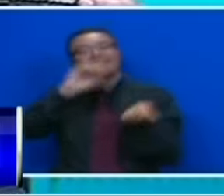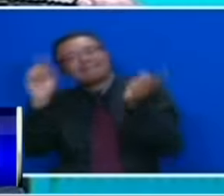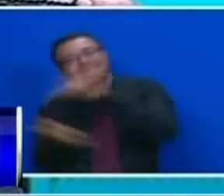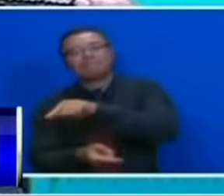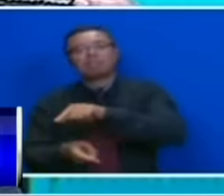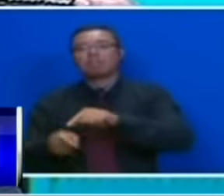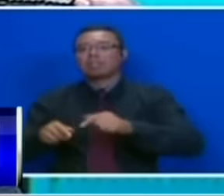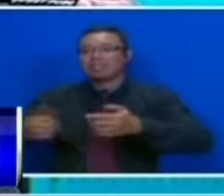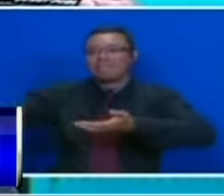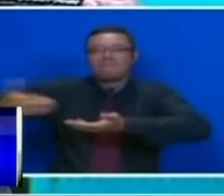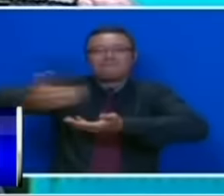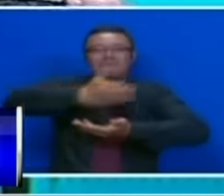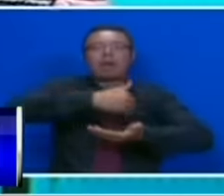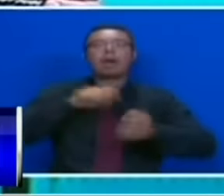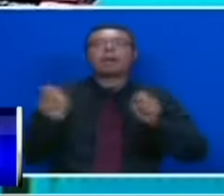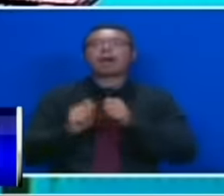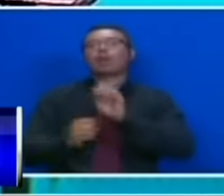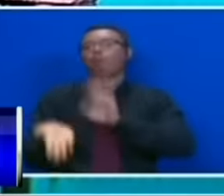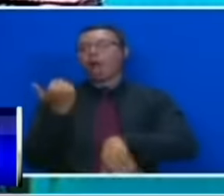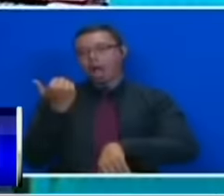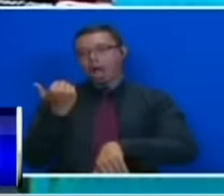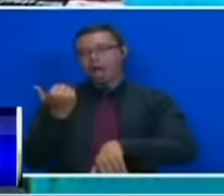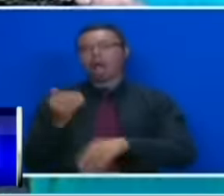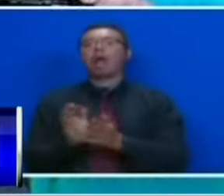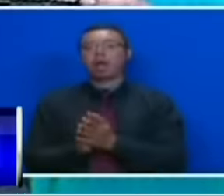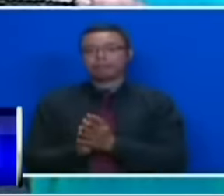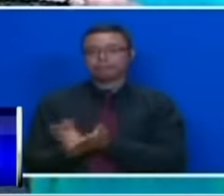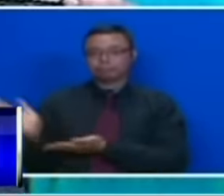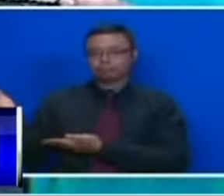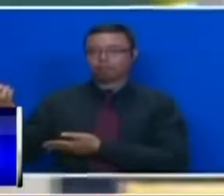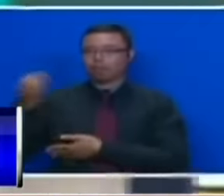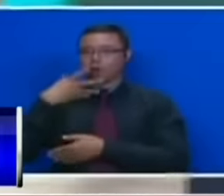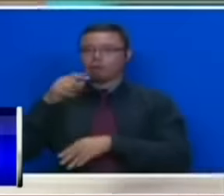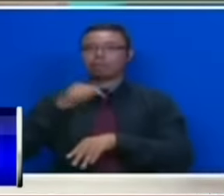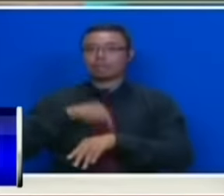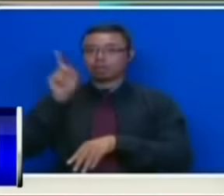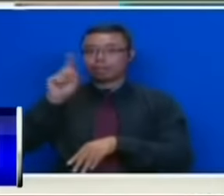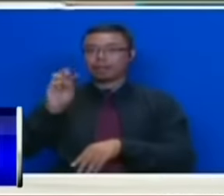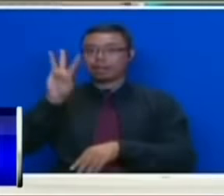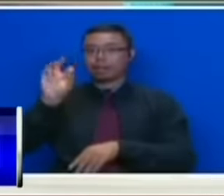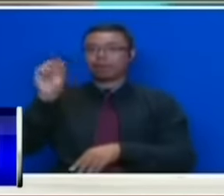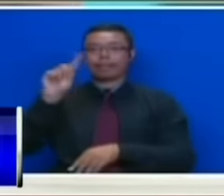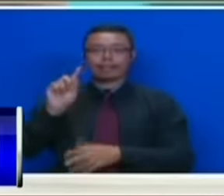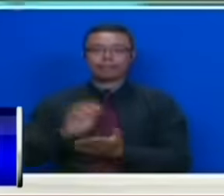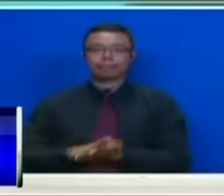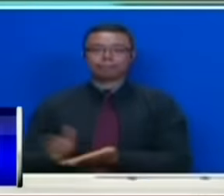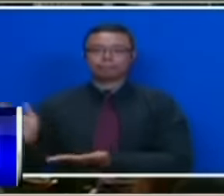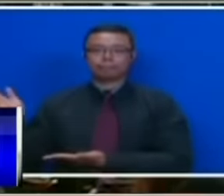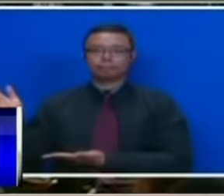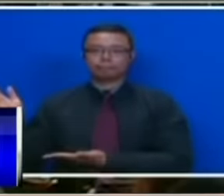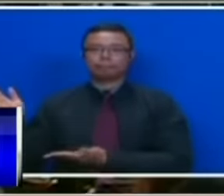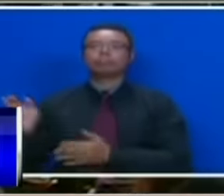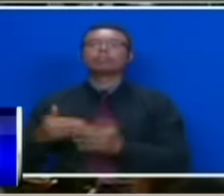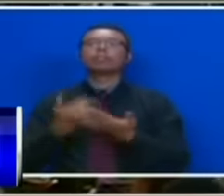air dapat dipakai ulang? Silakan jawab dalam waktu 1 menit 30 detik dimulai sekarang.